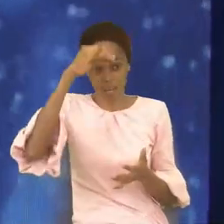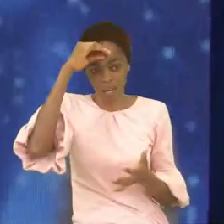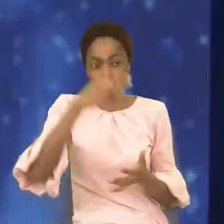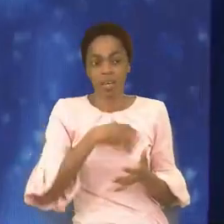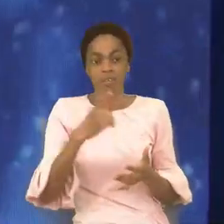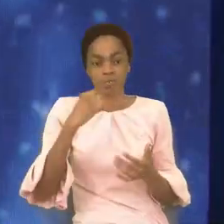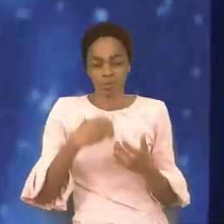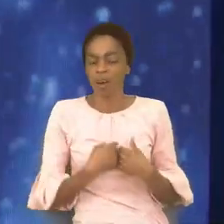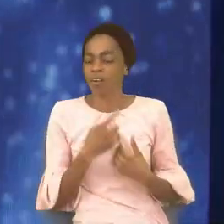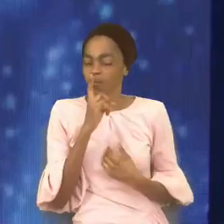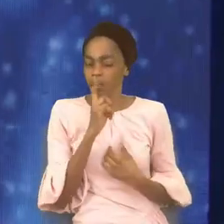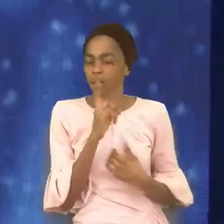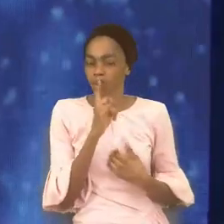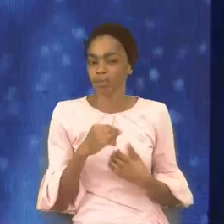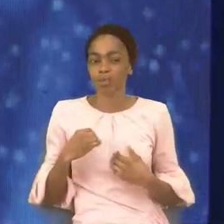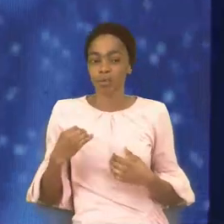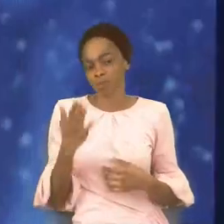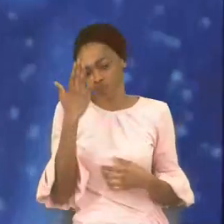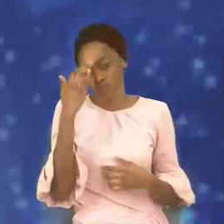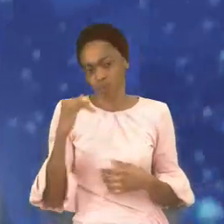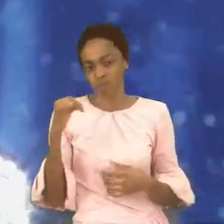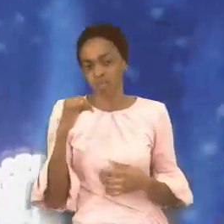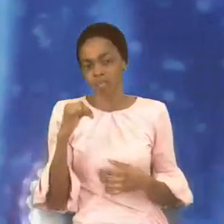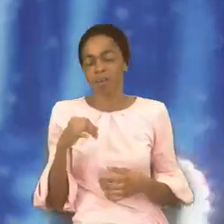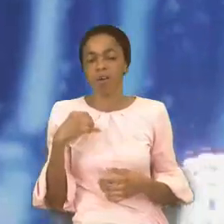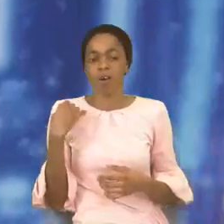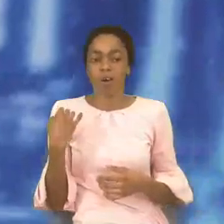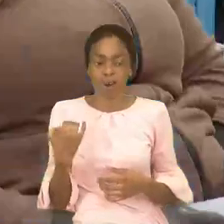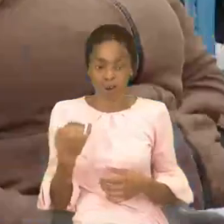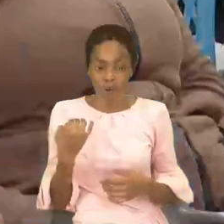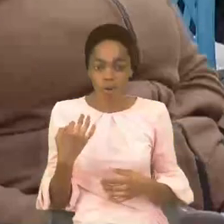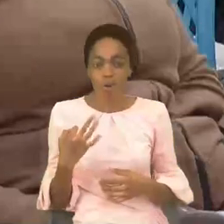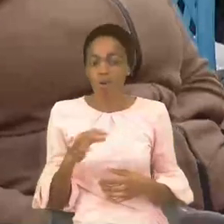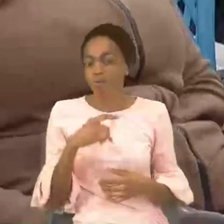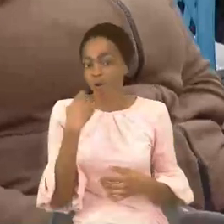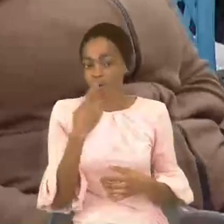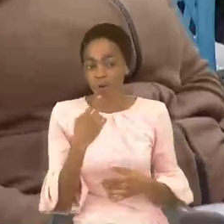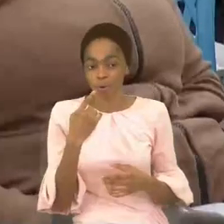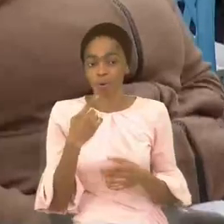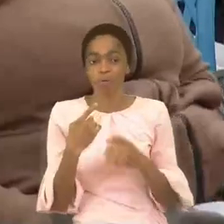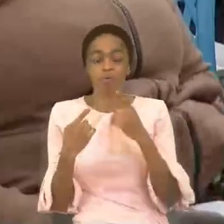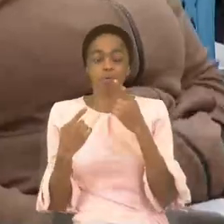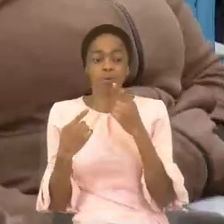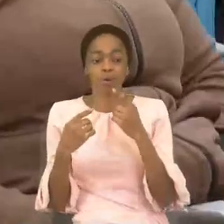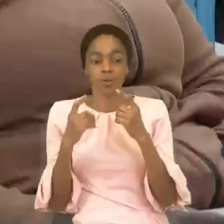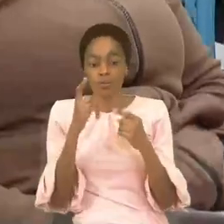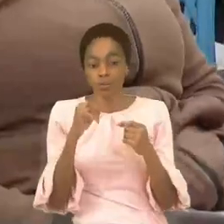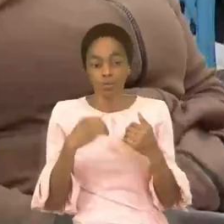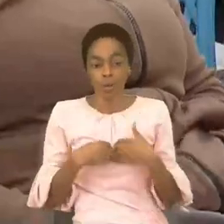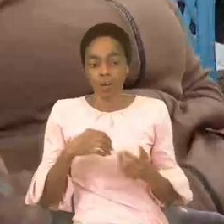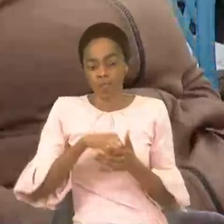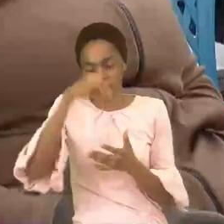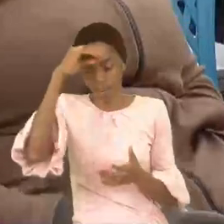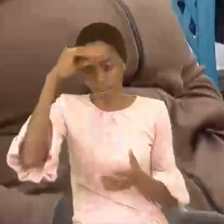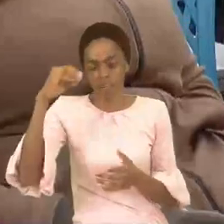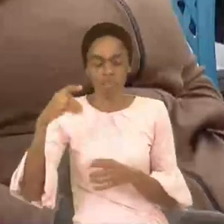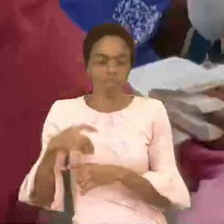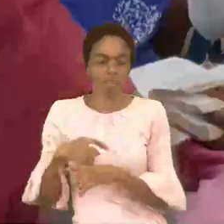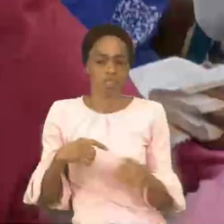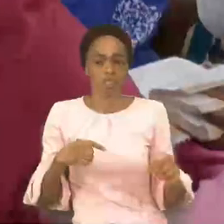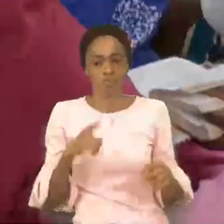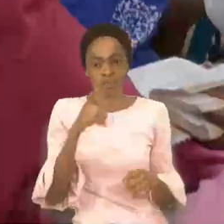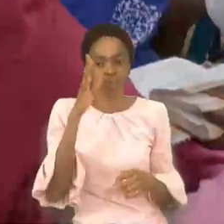reconnues certaines, sachant de qui tu les as apprises. Tu vas